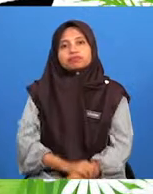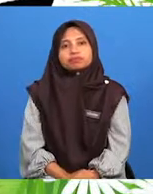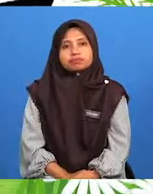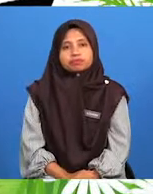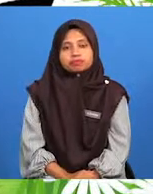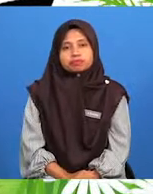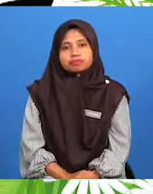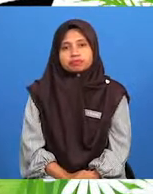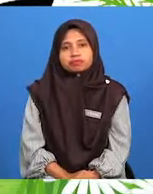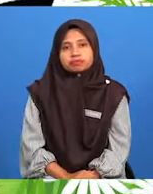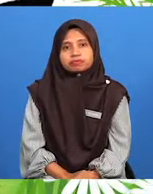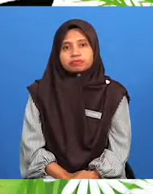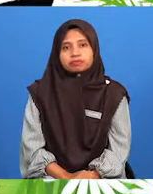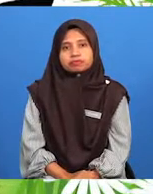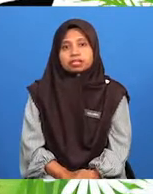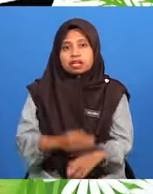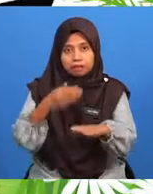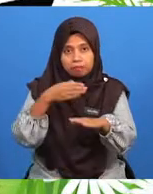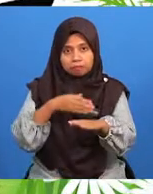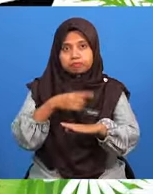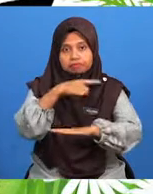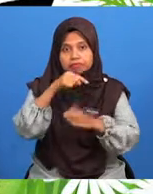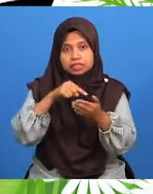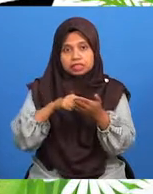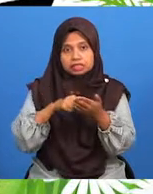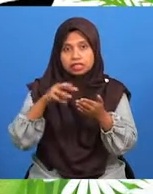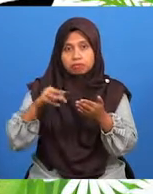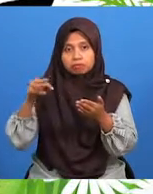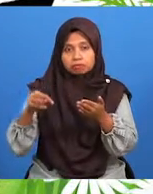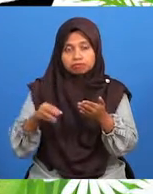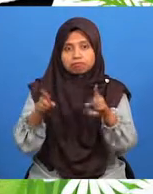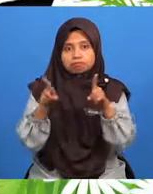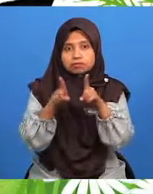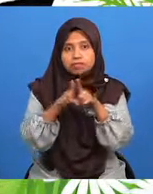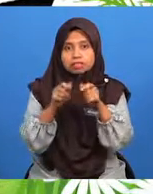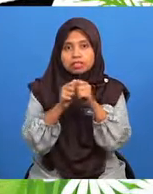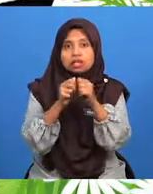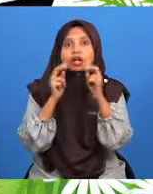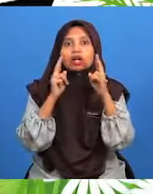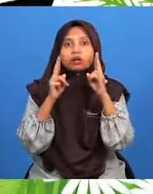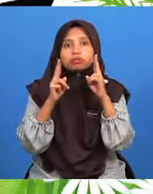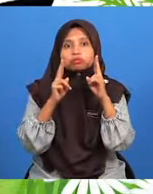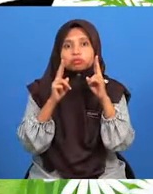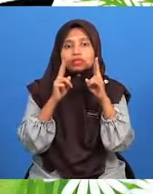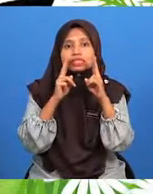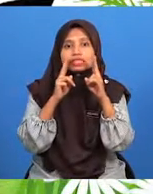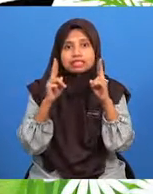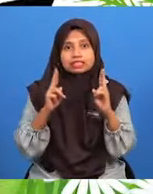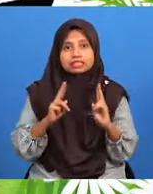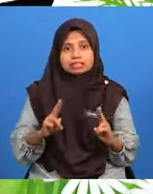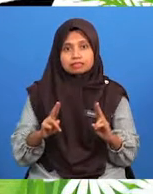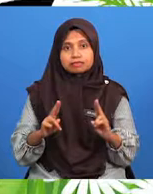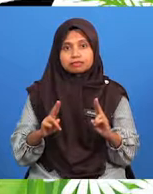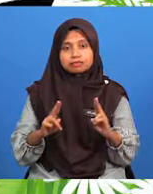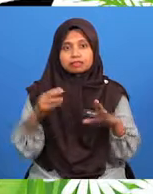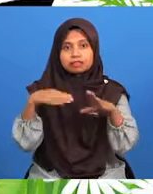Taala sentiasa. Pada hari ini, murid-murid akan bersama Ustazah iaitu Ustazah Siti Rahma binti Syahbudin